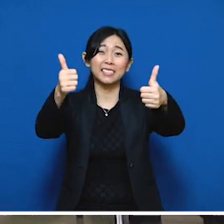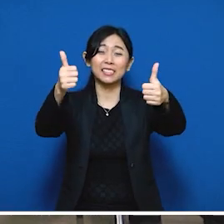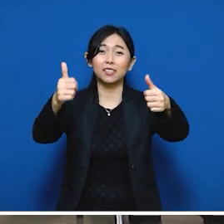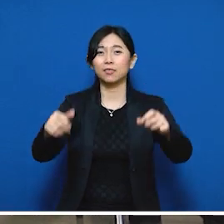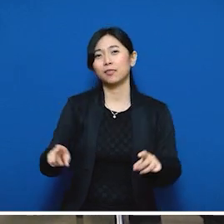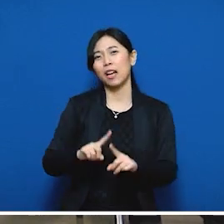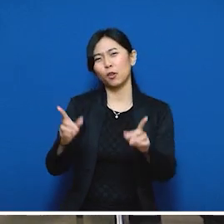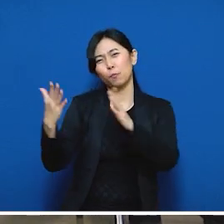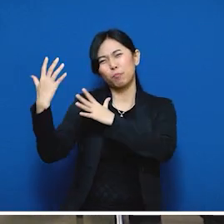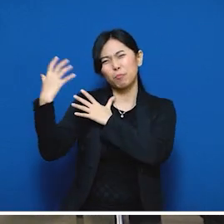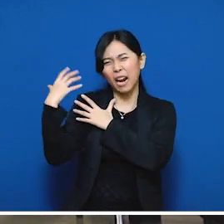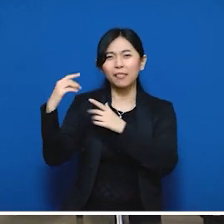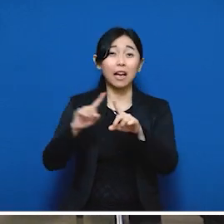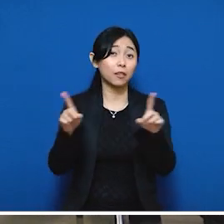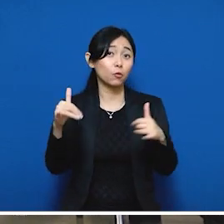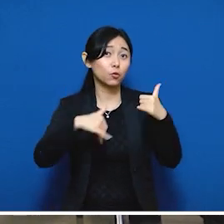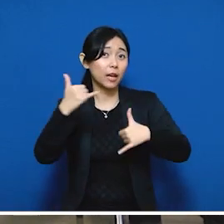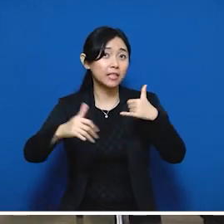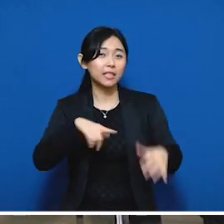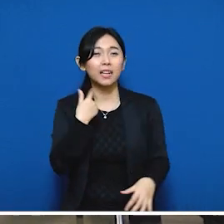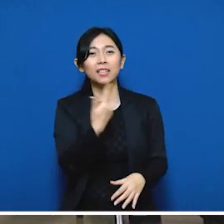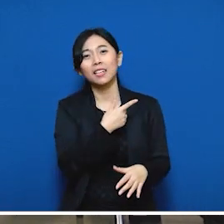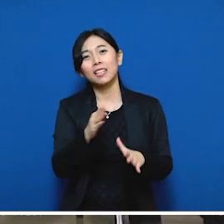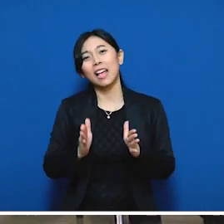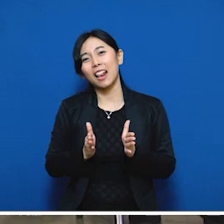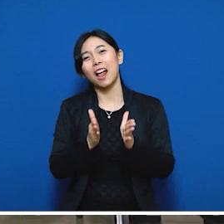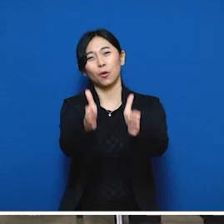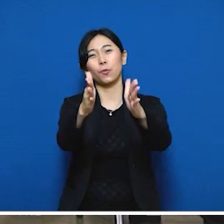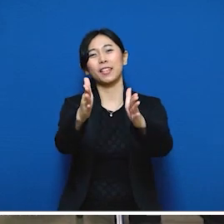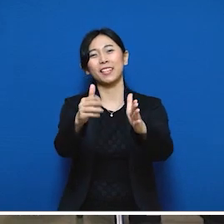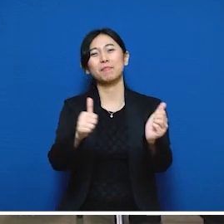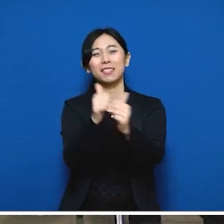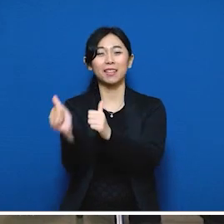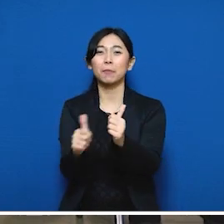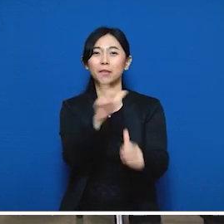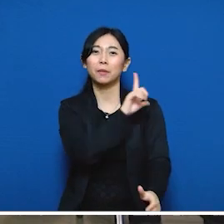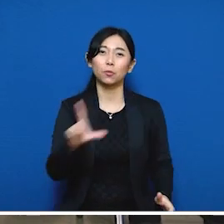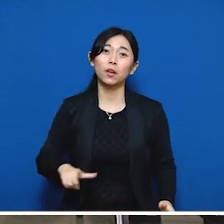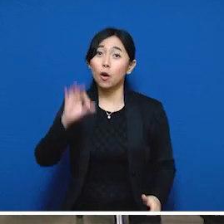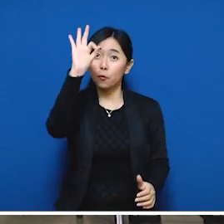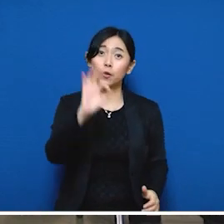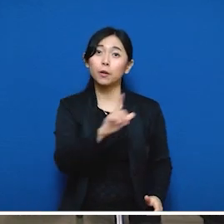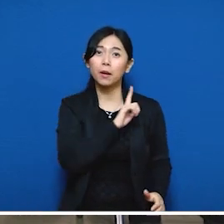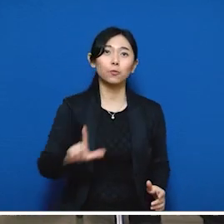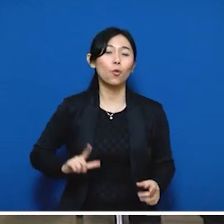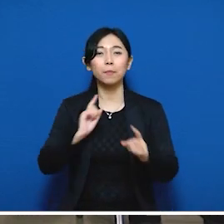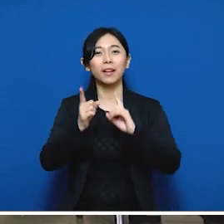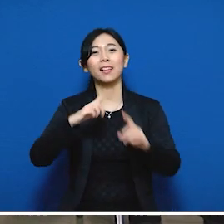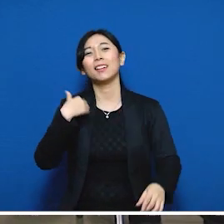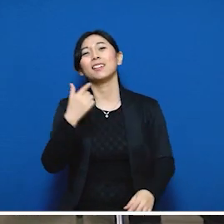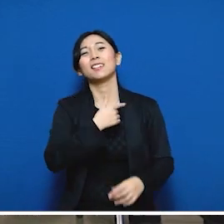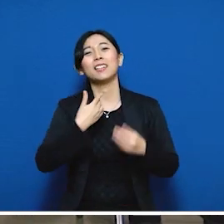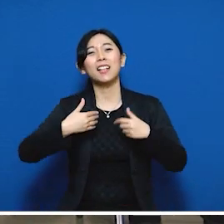yang menyukacitakan, kita alami bersama-sama dengan Tuhan. Bahkan firman Tuhan juga mengatakan bahwa kita